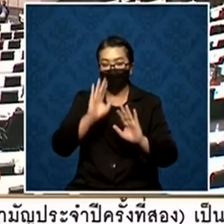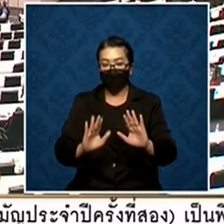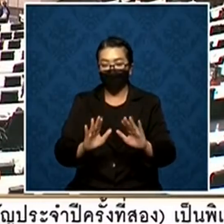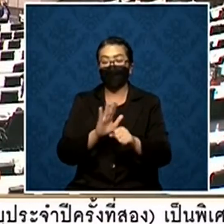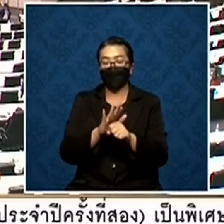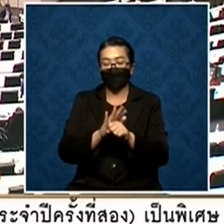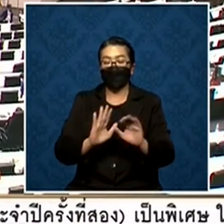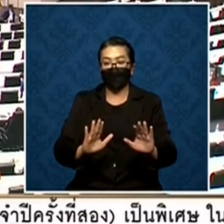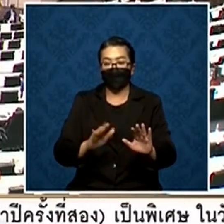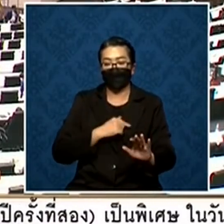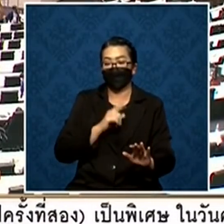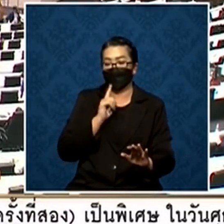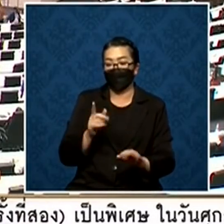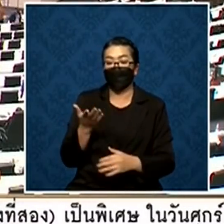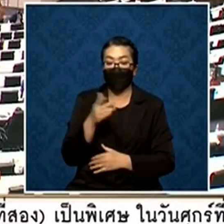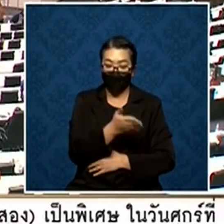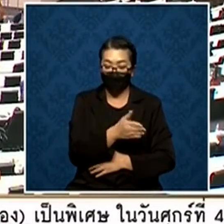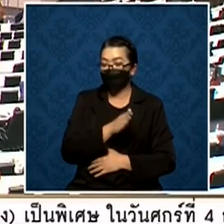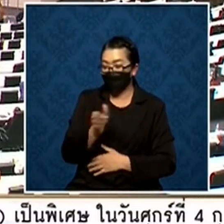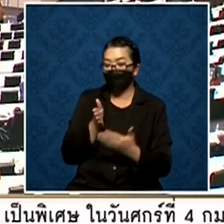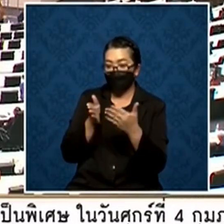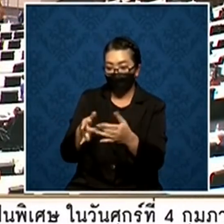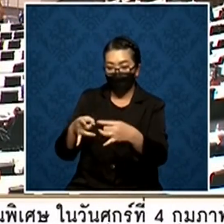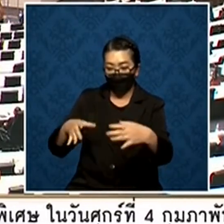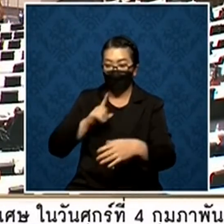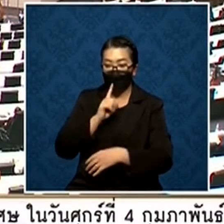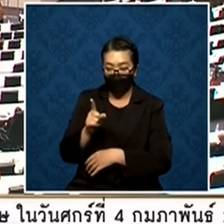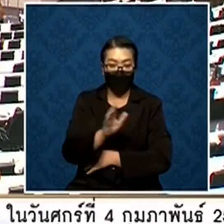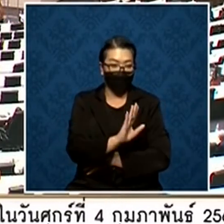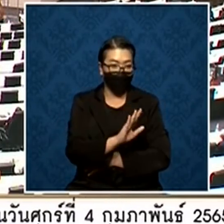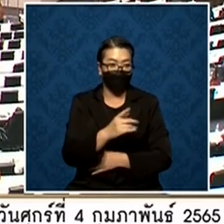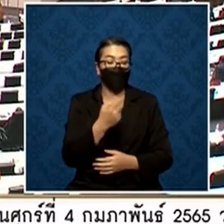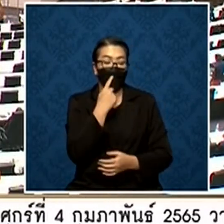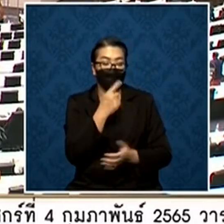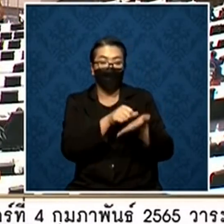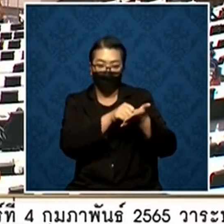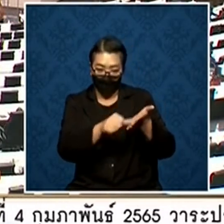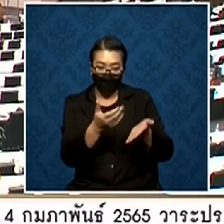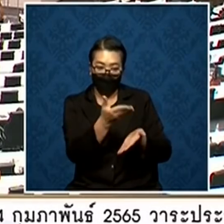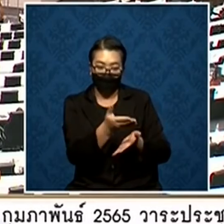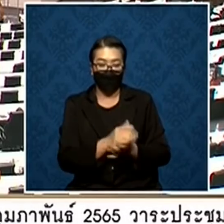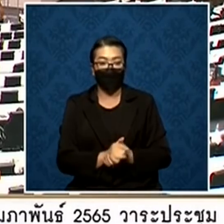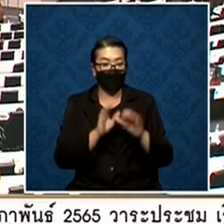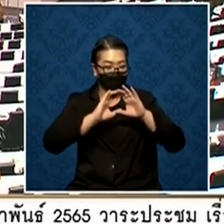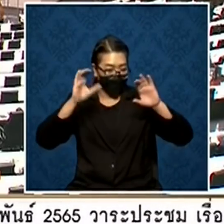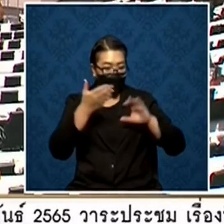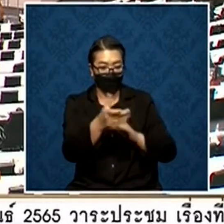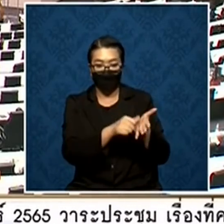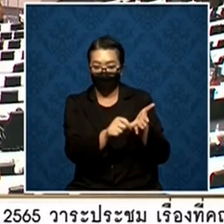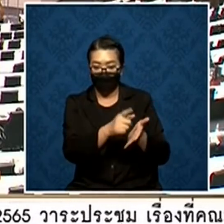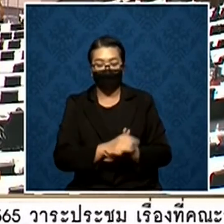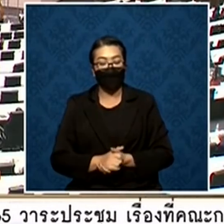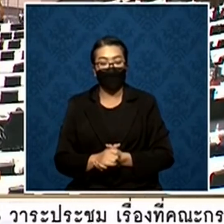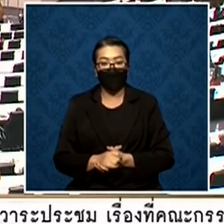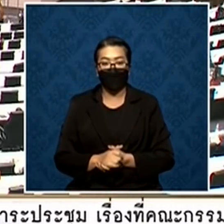ที่มันคาดคิดไม่ถึงนะฮะหรือว่ามันเป็นเรื่องที่อาจจะเป็นสิทธิ์ที่ทั้งฝ่ายค้านและฝ่ายรัฐบาลส